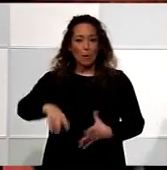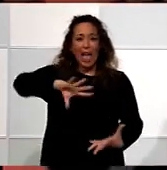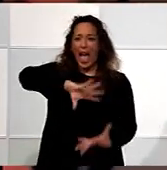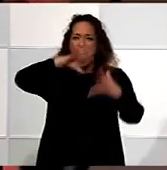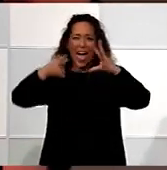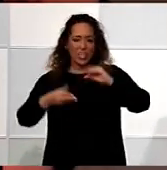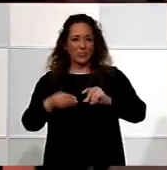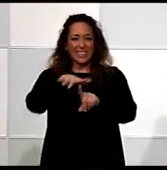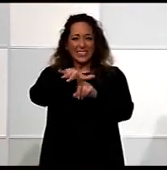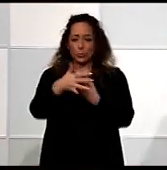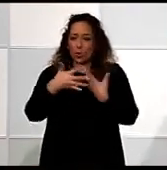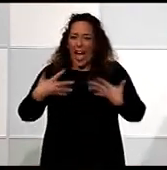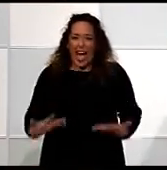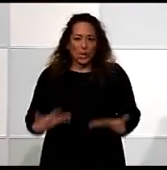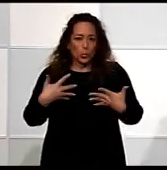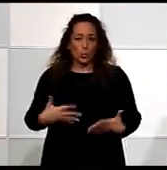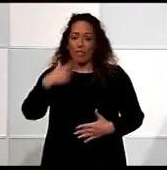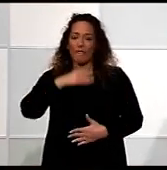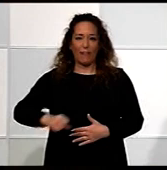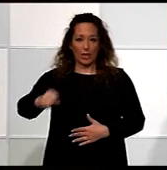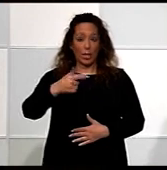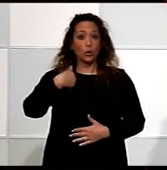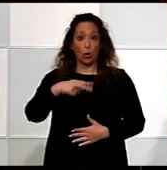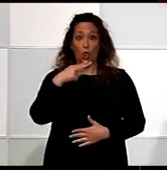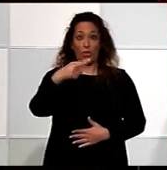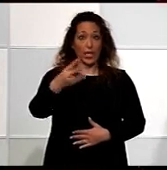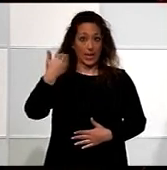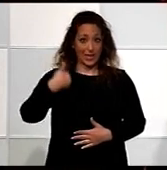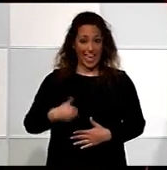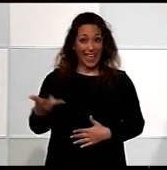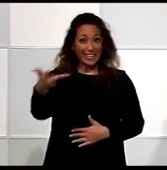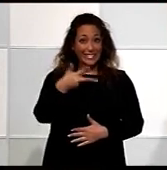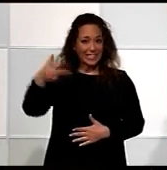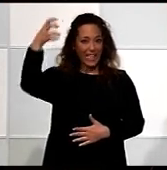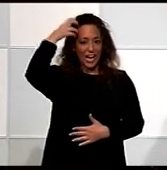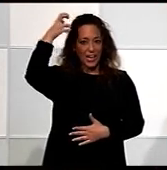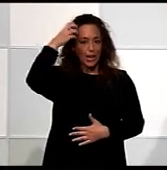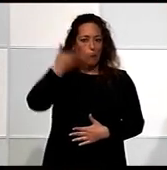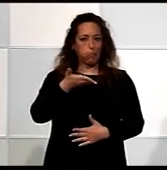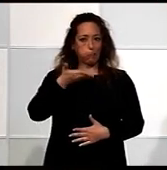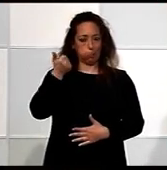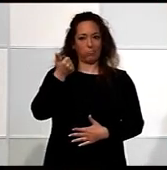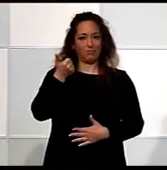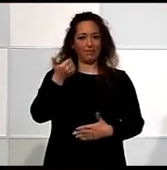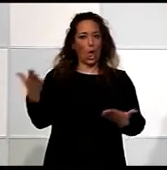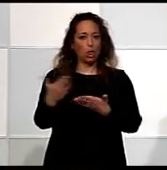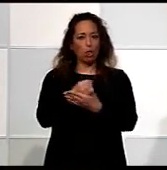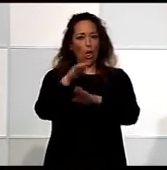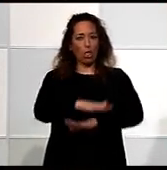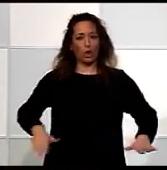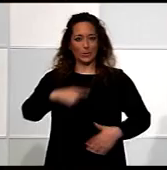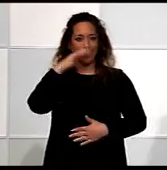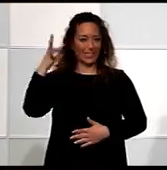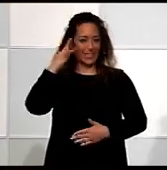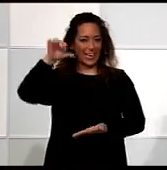a les circumstàncies actuals. Certament. I ja avanço que Ses Majestats estan molt orgullosos de tots els nens i nens de Terrassa. Per tant, serà una nit màgica. I jo